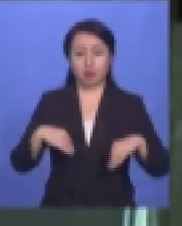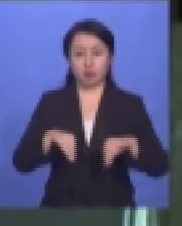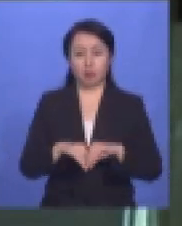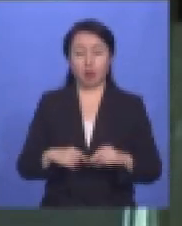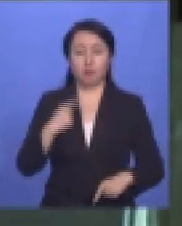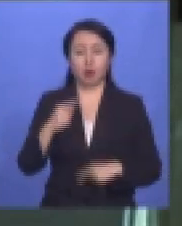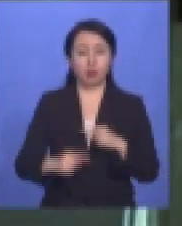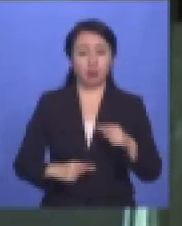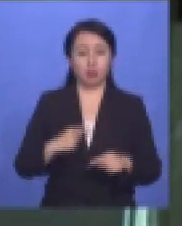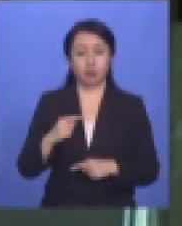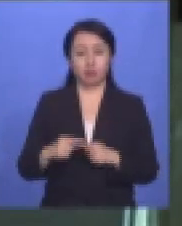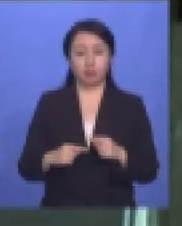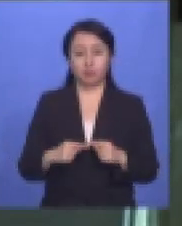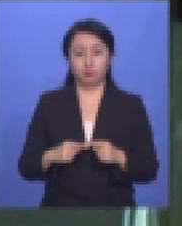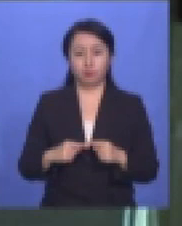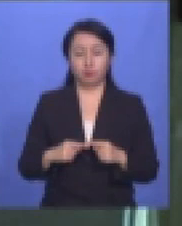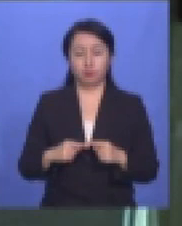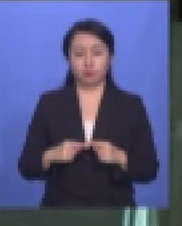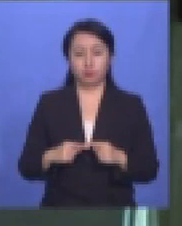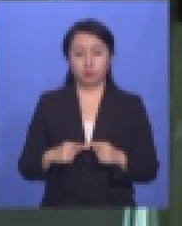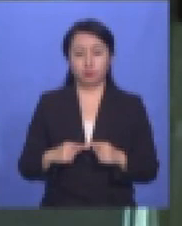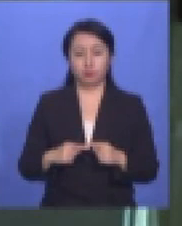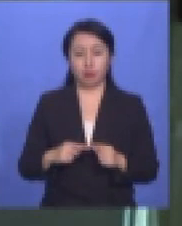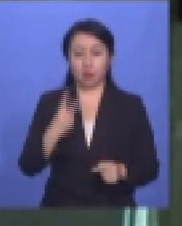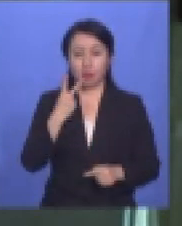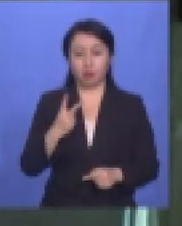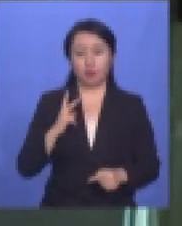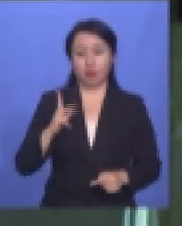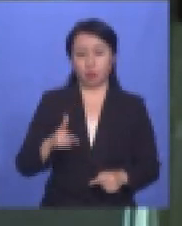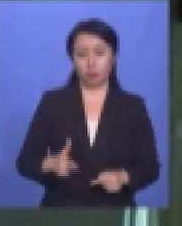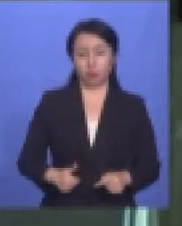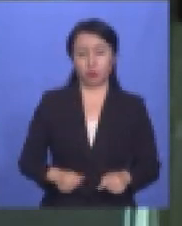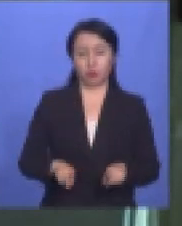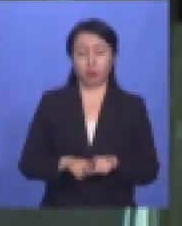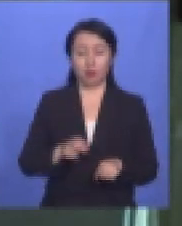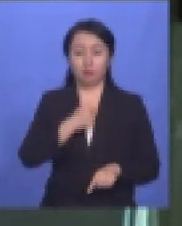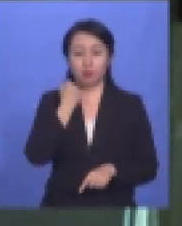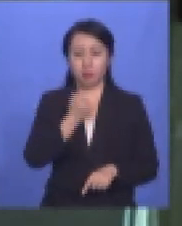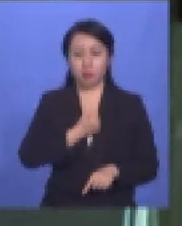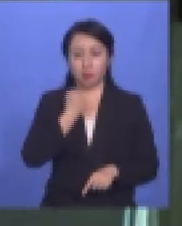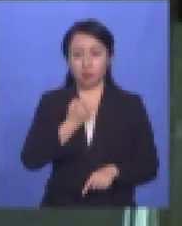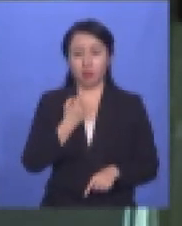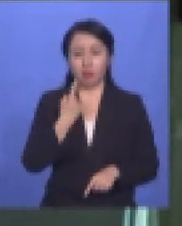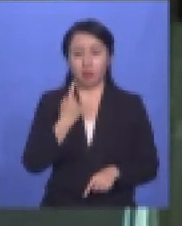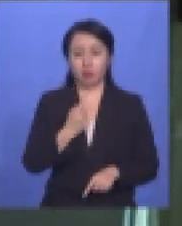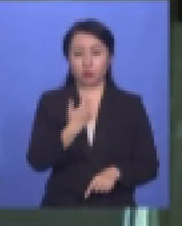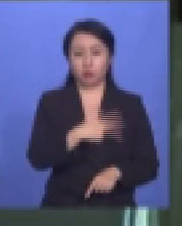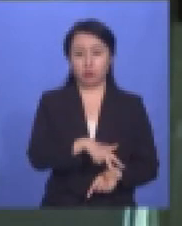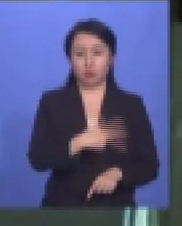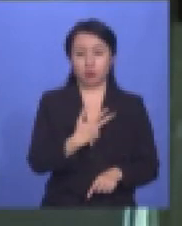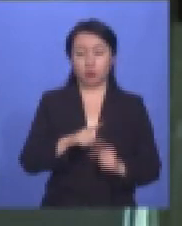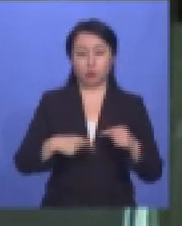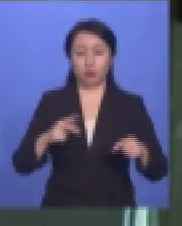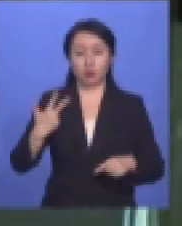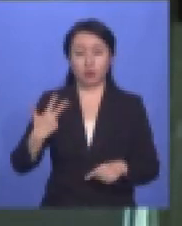продолжение. Ну, а две дочери, они уже выросли. Одной 33, другой